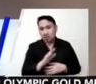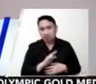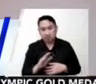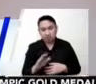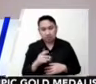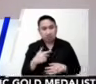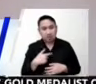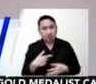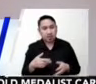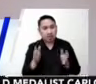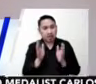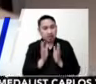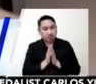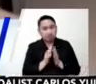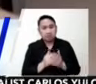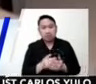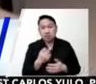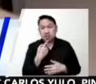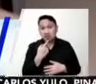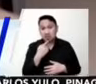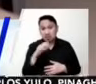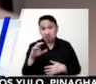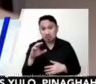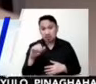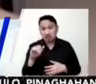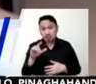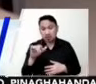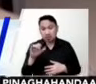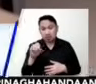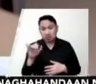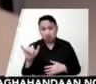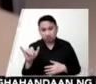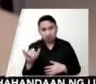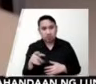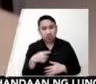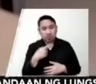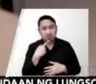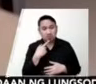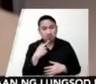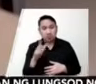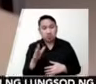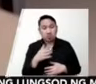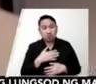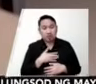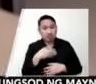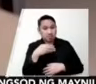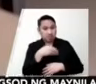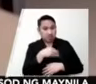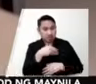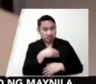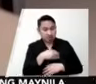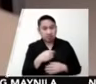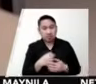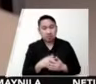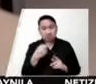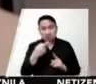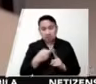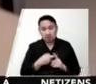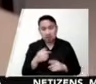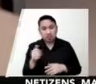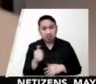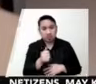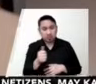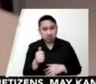kanila Nakita mama ko nasa kanya din kasi yung bank account ko sa a monthly allowances sa paggi